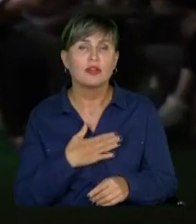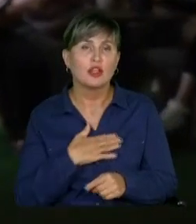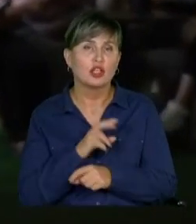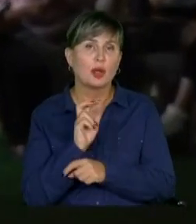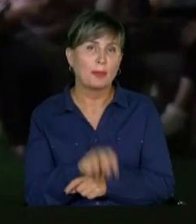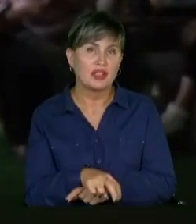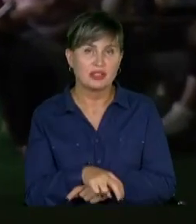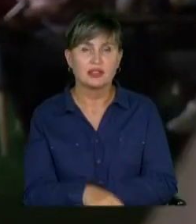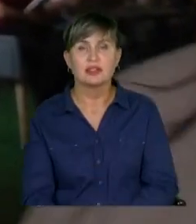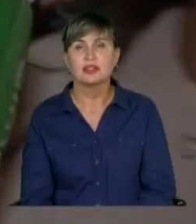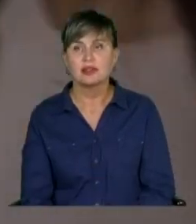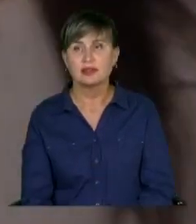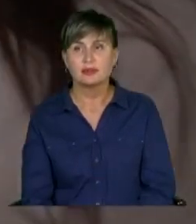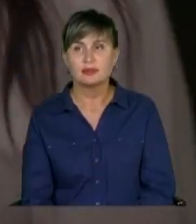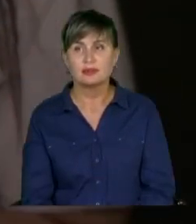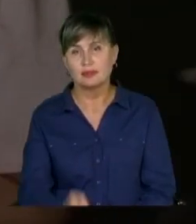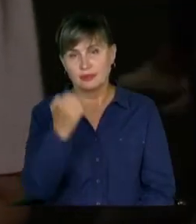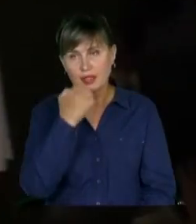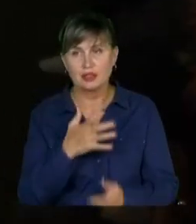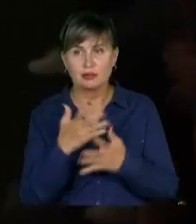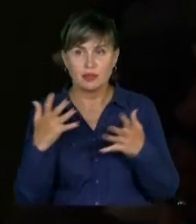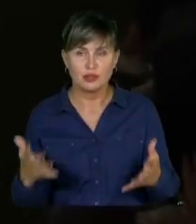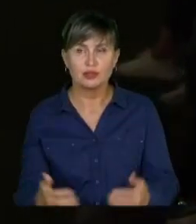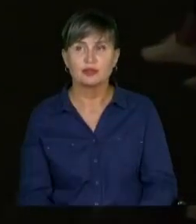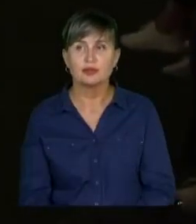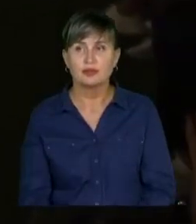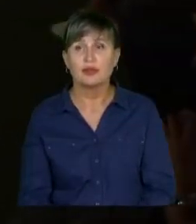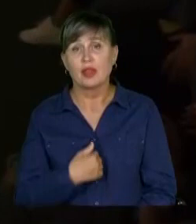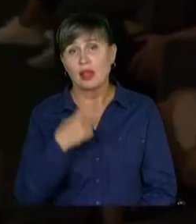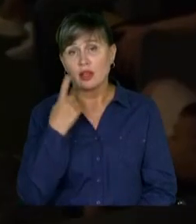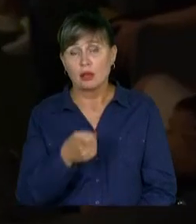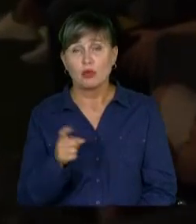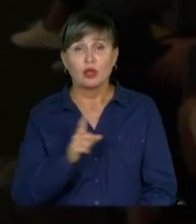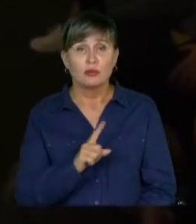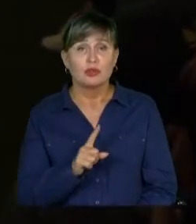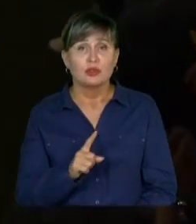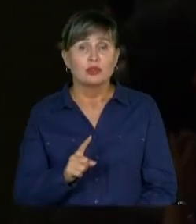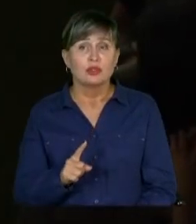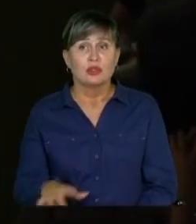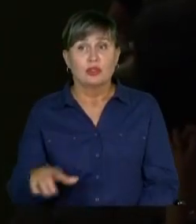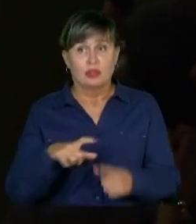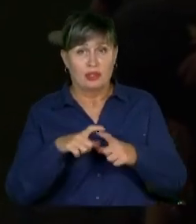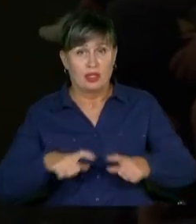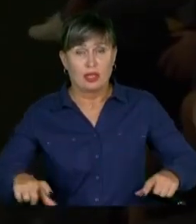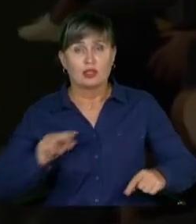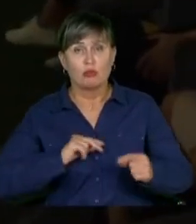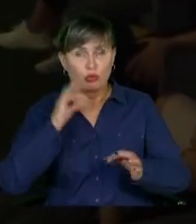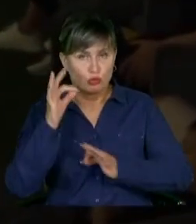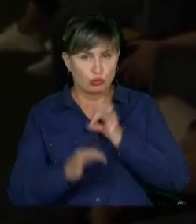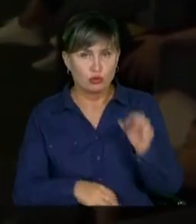посетителей. Спасибо большое. Ну а я напоминаю о том, что терраса работает